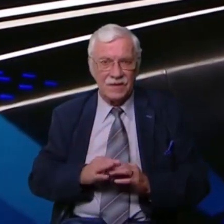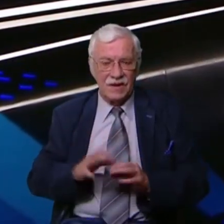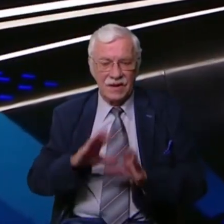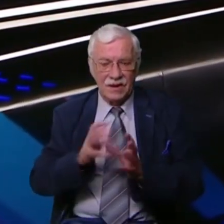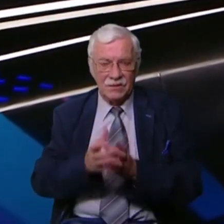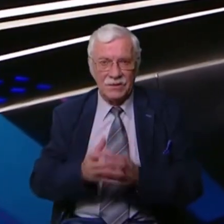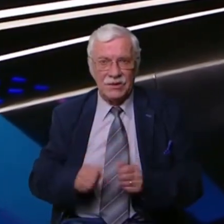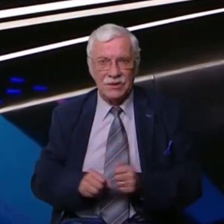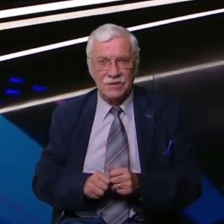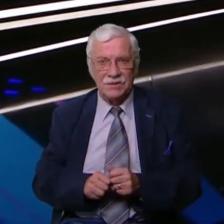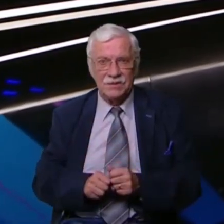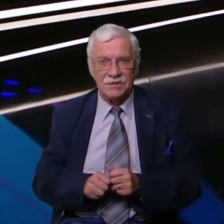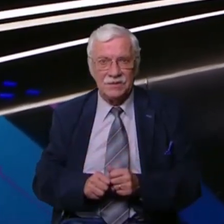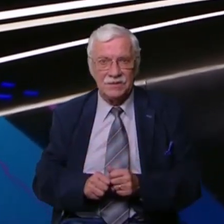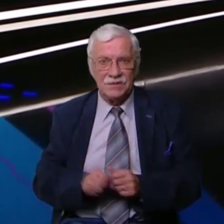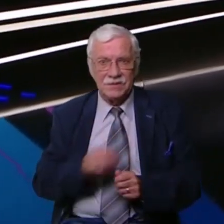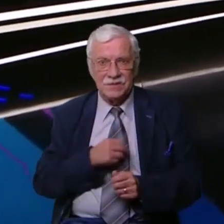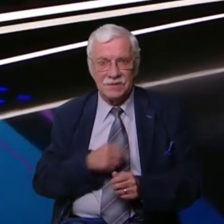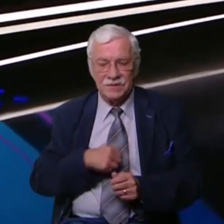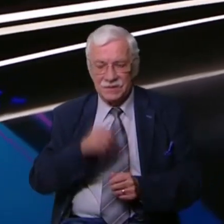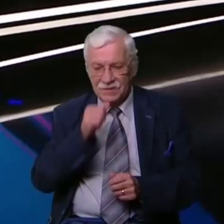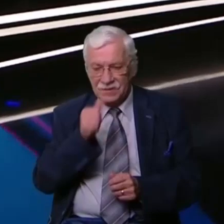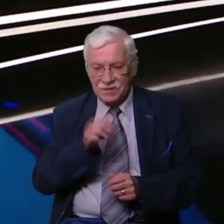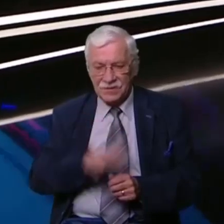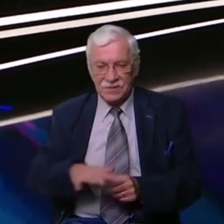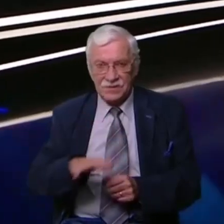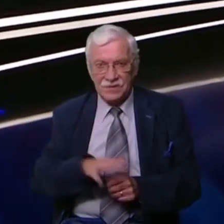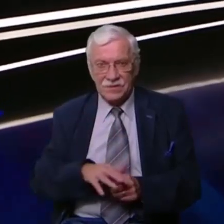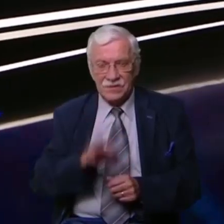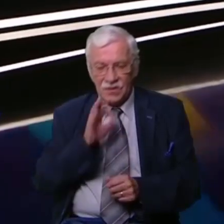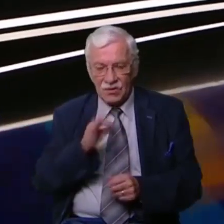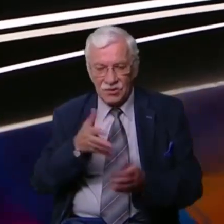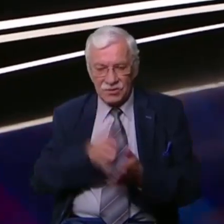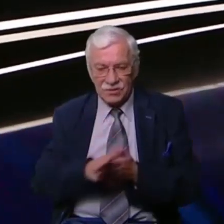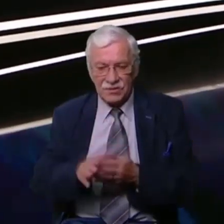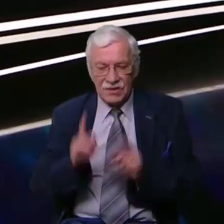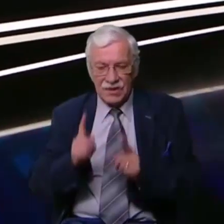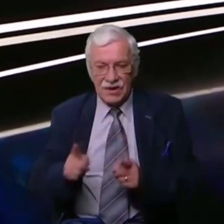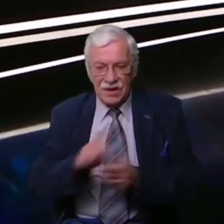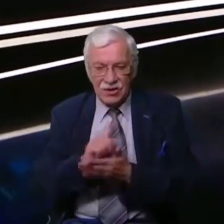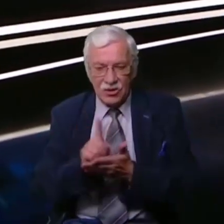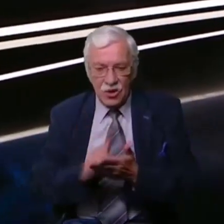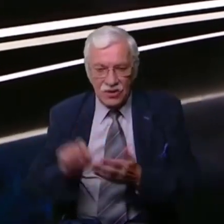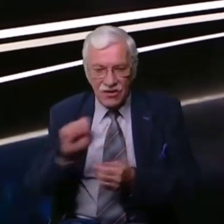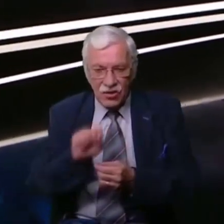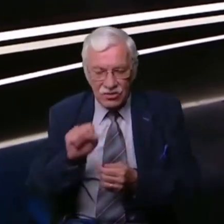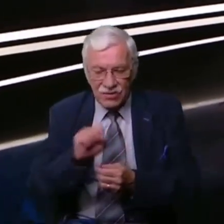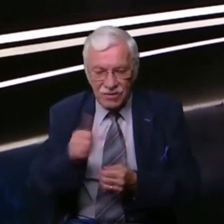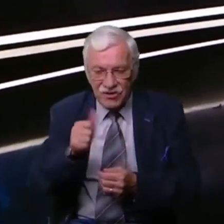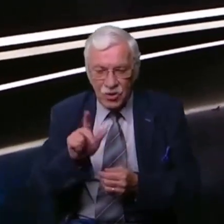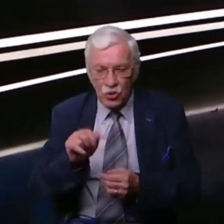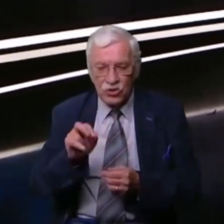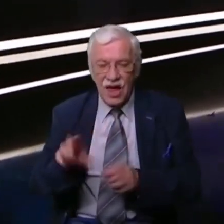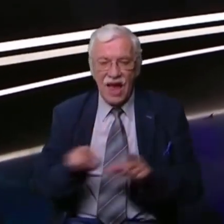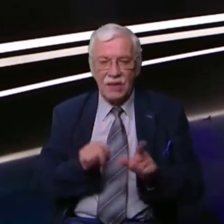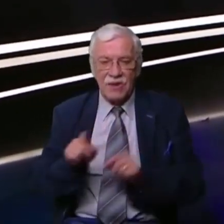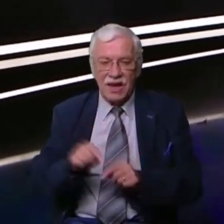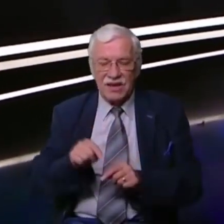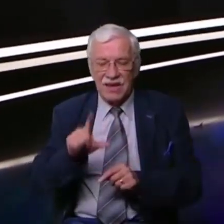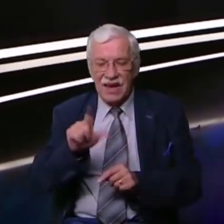Piłka z polsko-europejskiego podwórka. Pomyślna inauguracja sezonu piłkarzy Śląska Wrocław. W pierwszej rundzie eliminacji Ligi